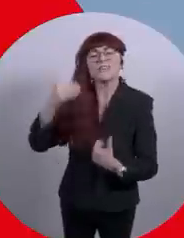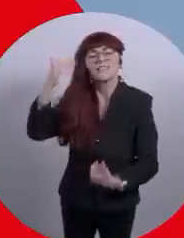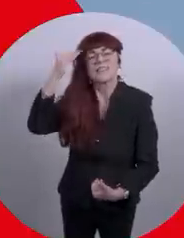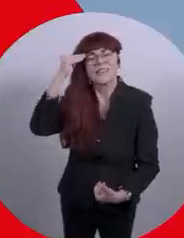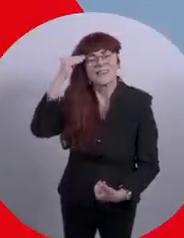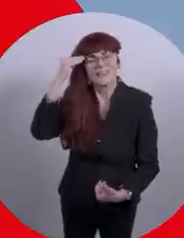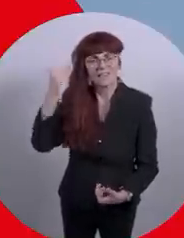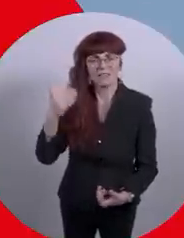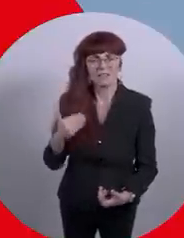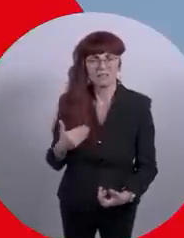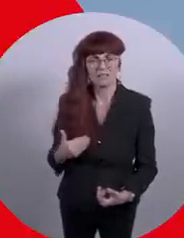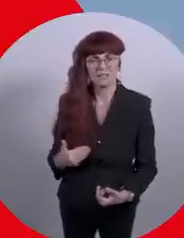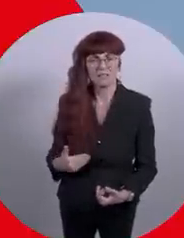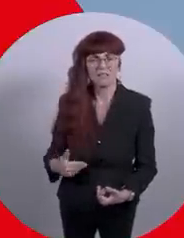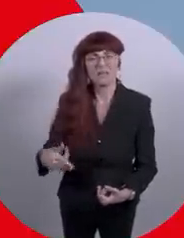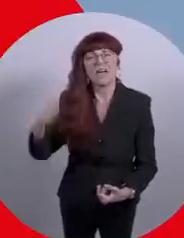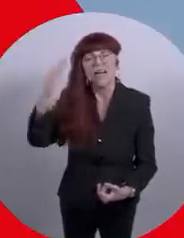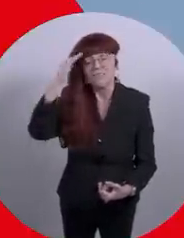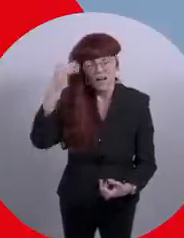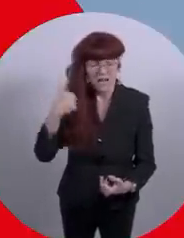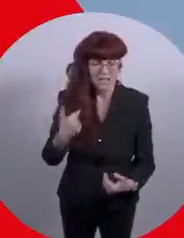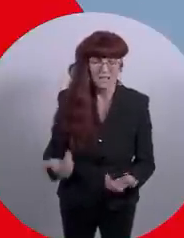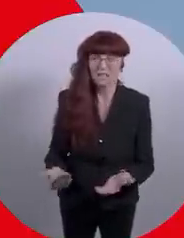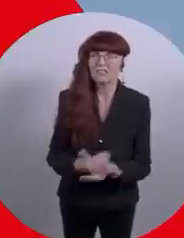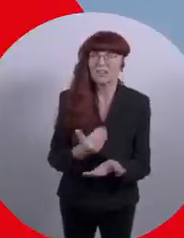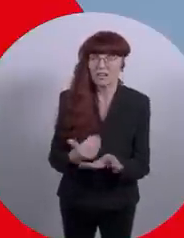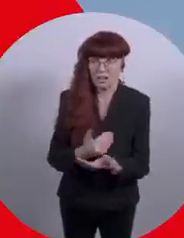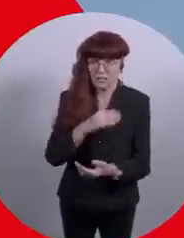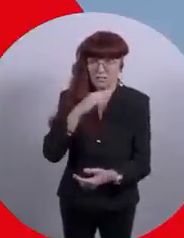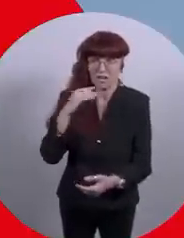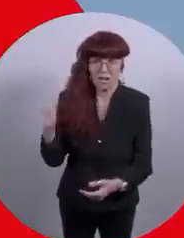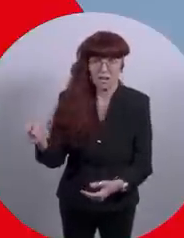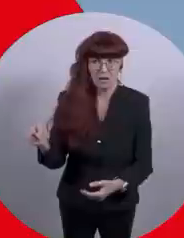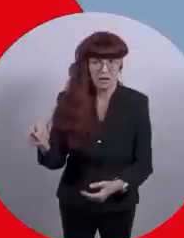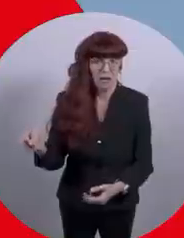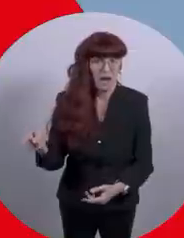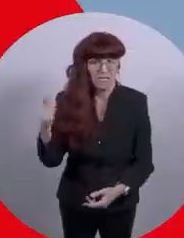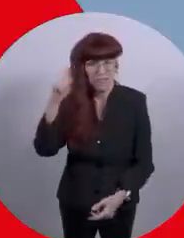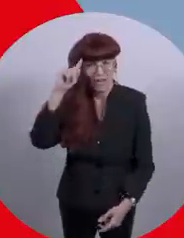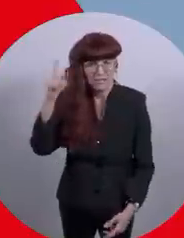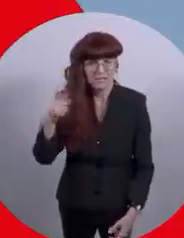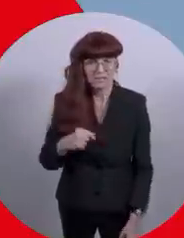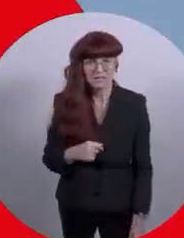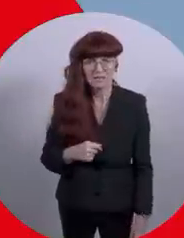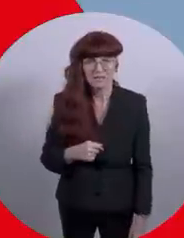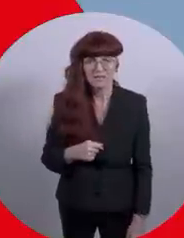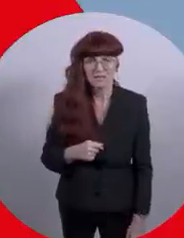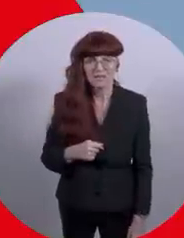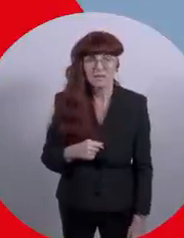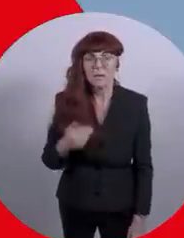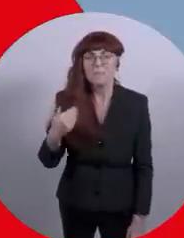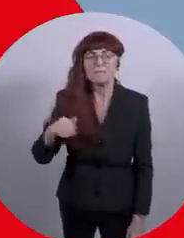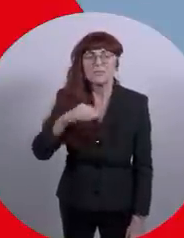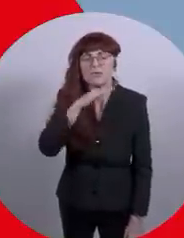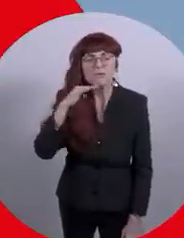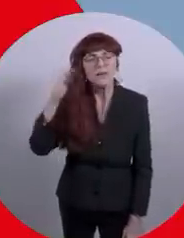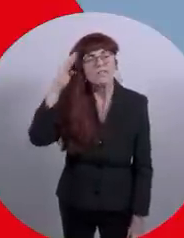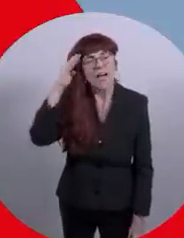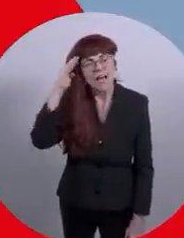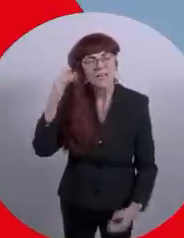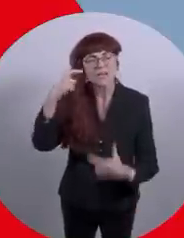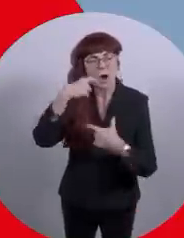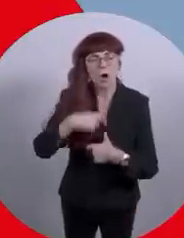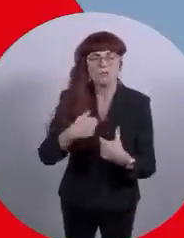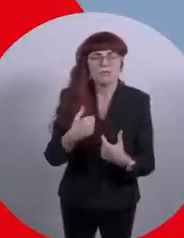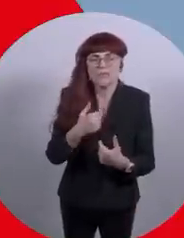Politiker der weiß genau was sie verdiene höchstwahrscheinlich der weiß mehr von mir was man lieb ist was denkt sie dir von mir